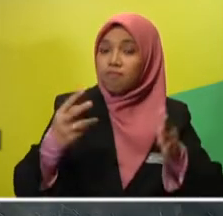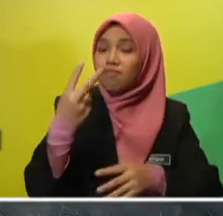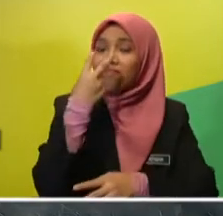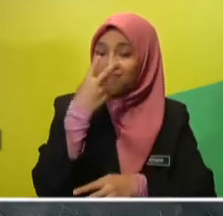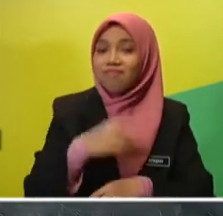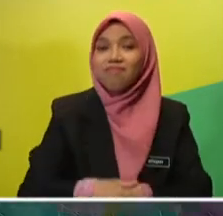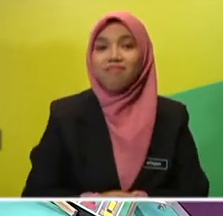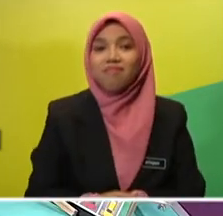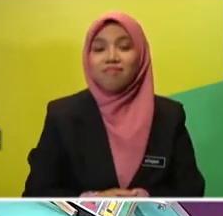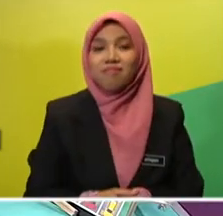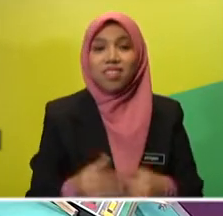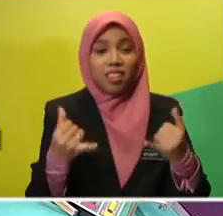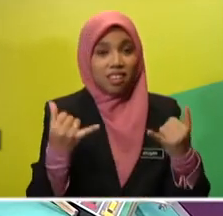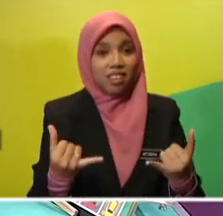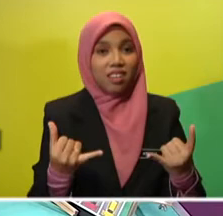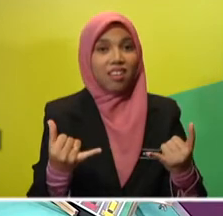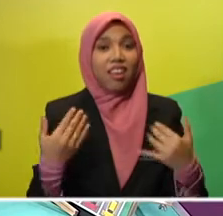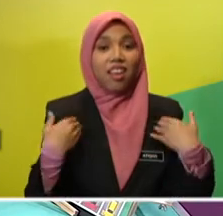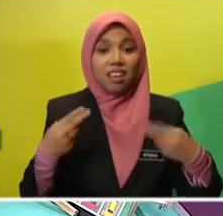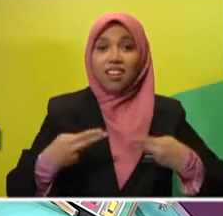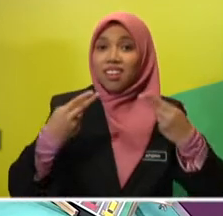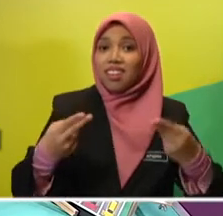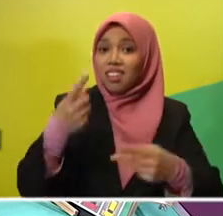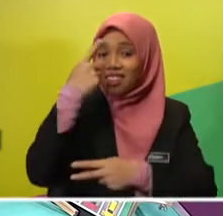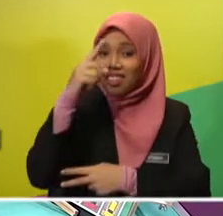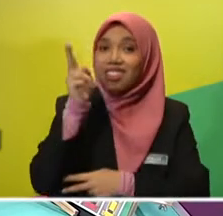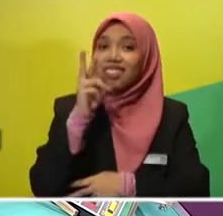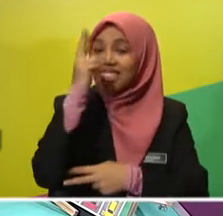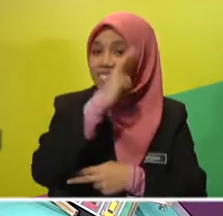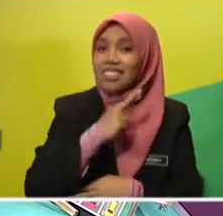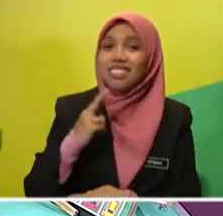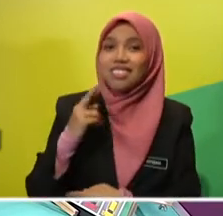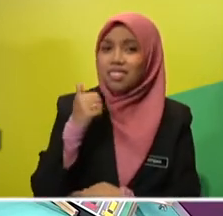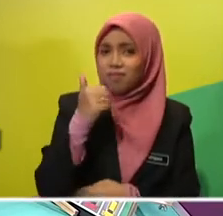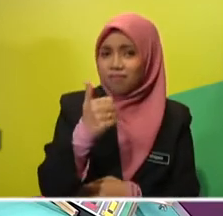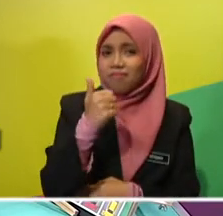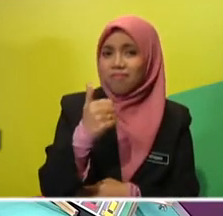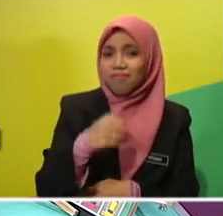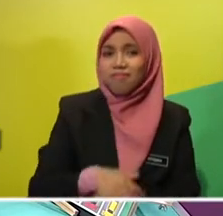akan beri satu token untuk Kak Rina. Wah, saya dapat token, cikgu. Okey, untuk baru tugasan pertama.